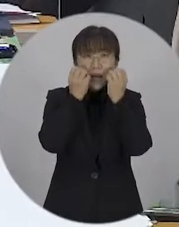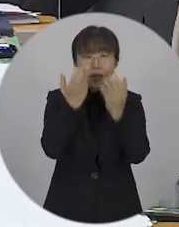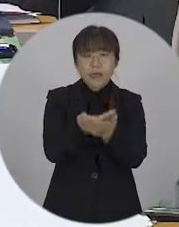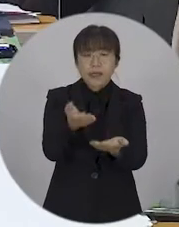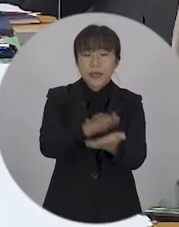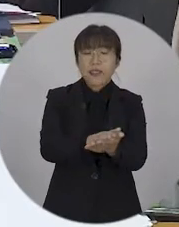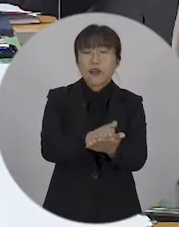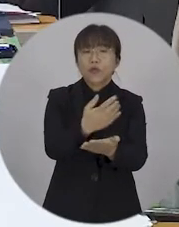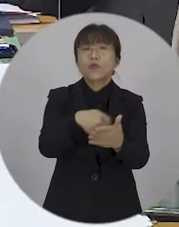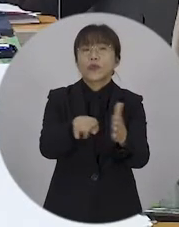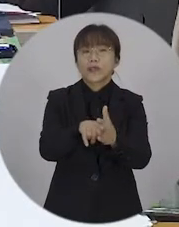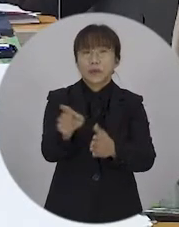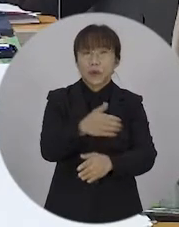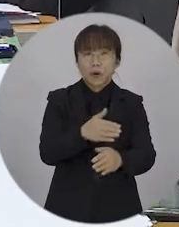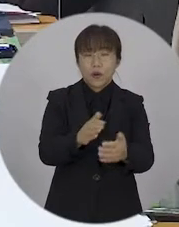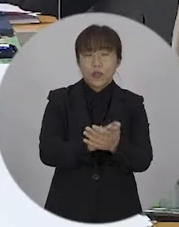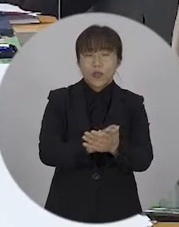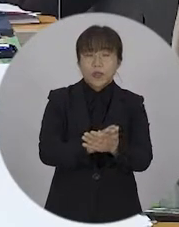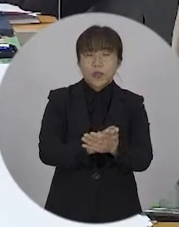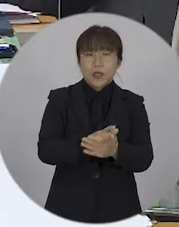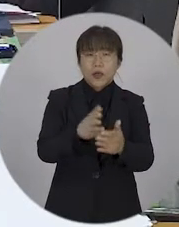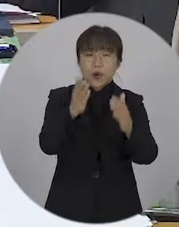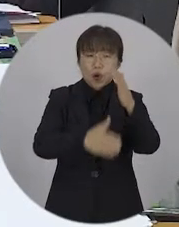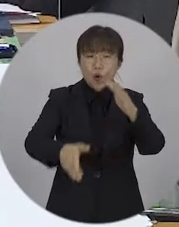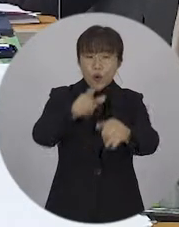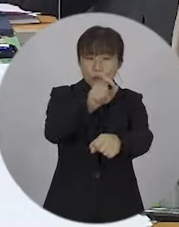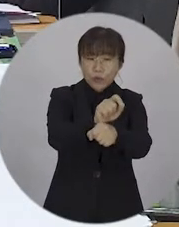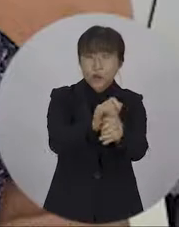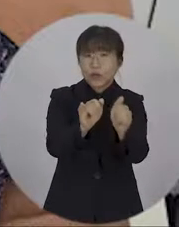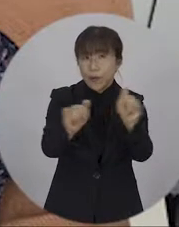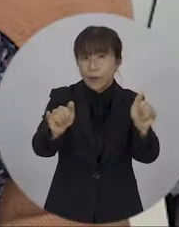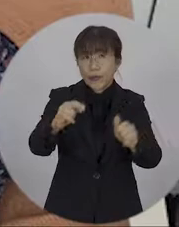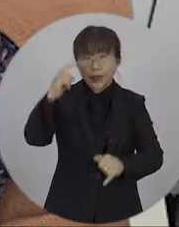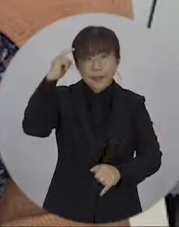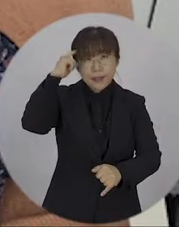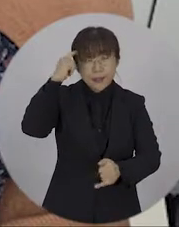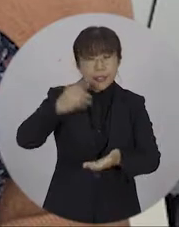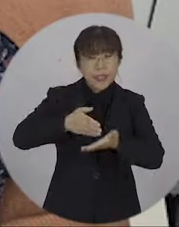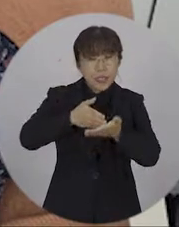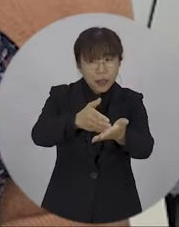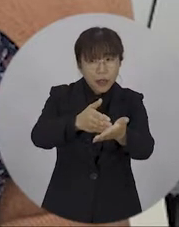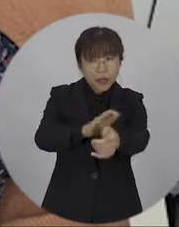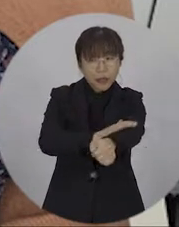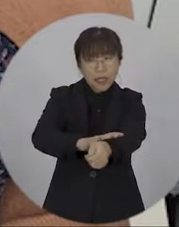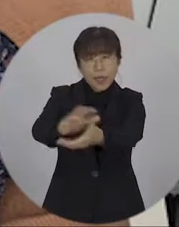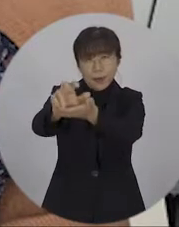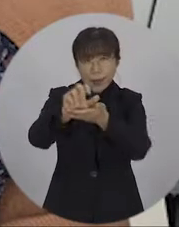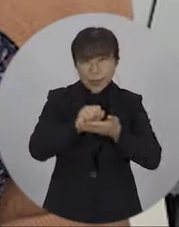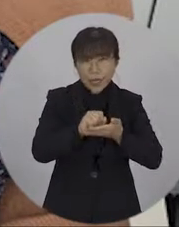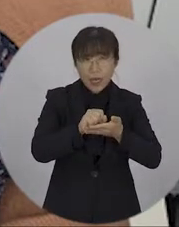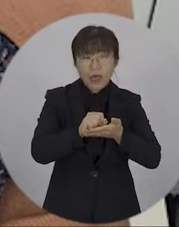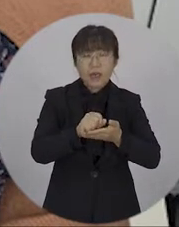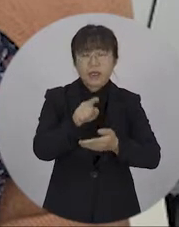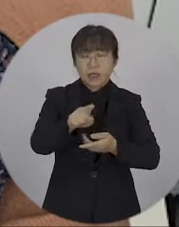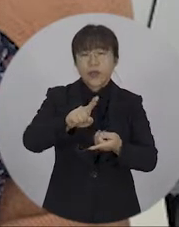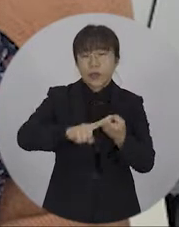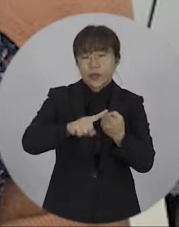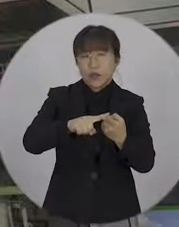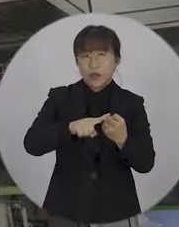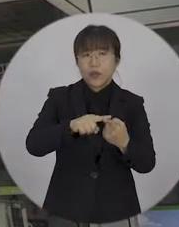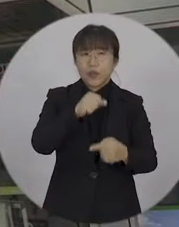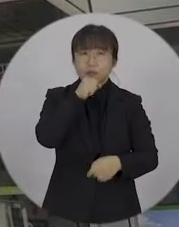사업단 운영으로 사회복지 공무원들의 현장 목소리가 제도에 반영될 수 있도록 노력한 점도 좋은 평가를